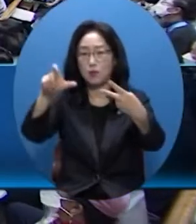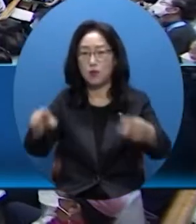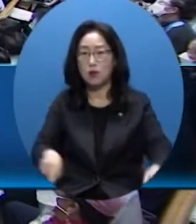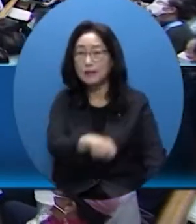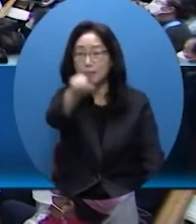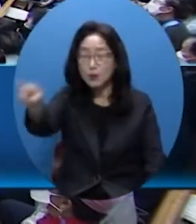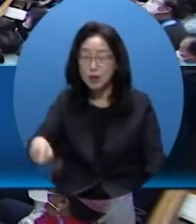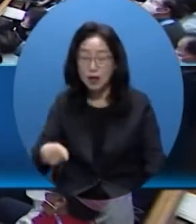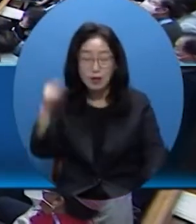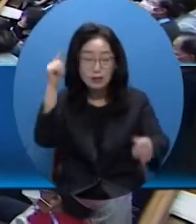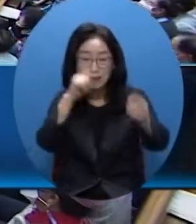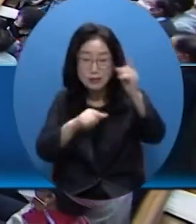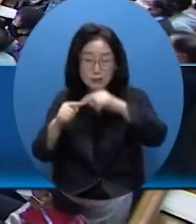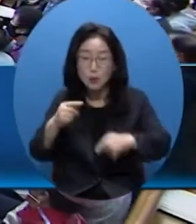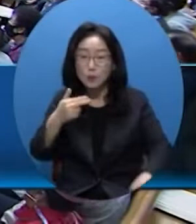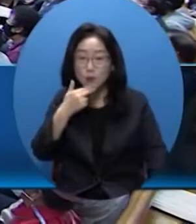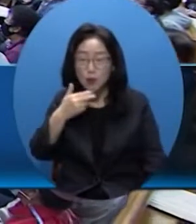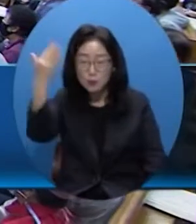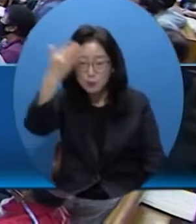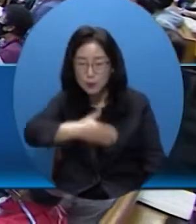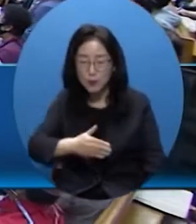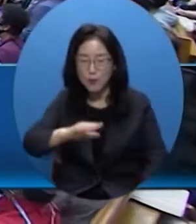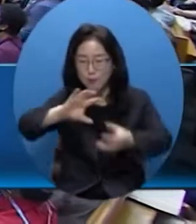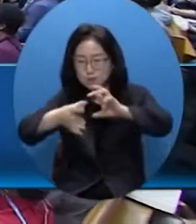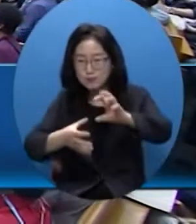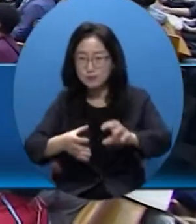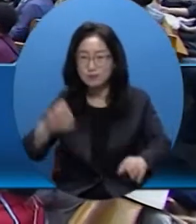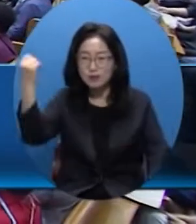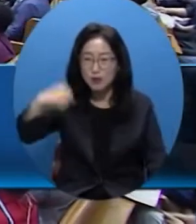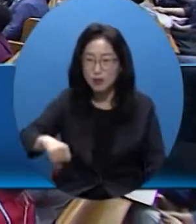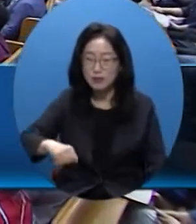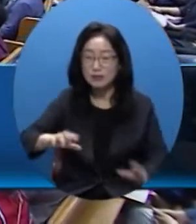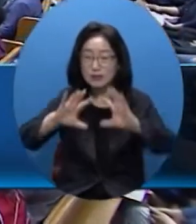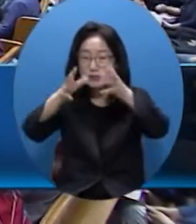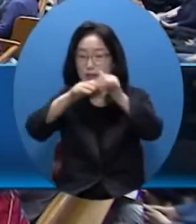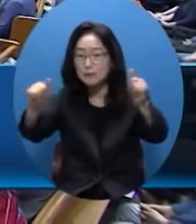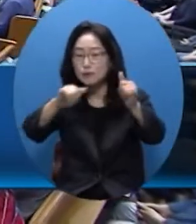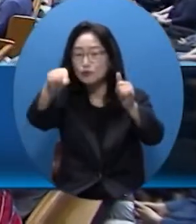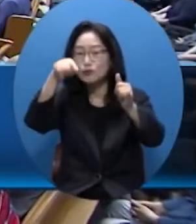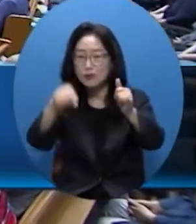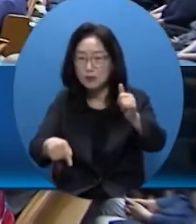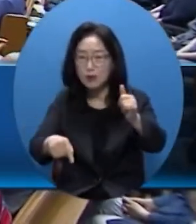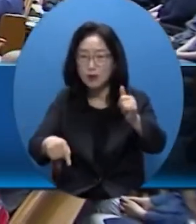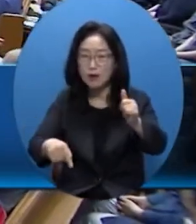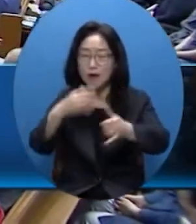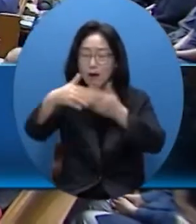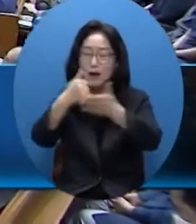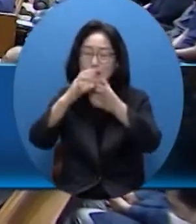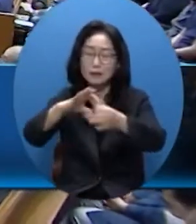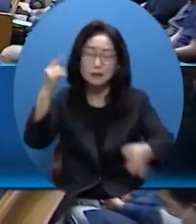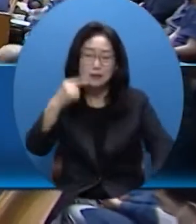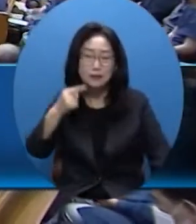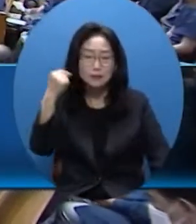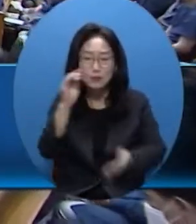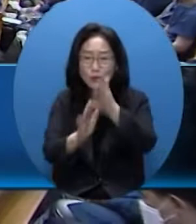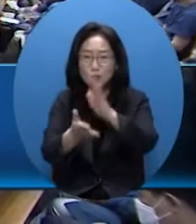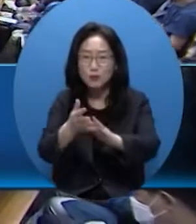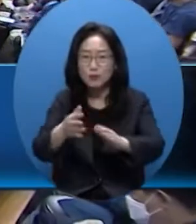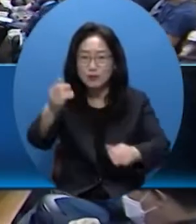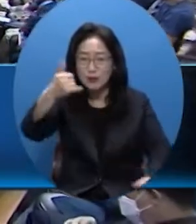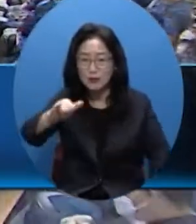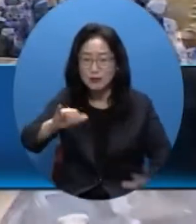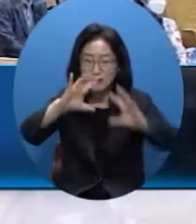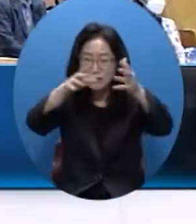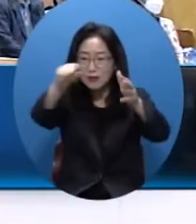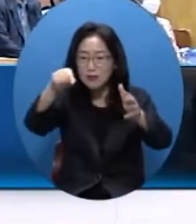흠이 없고 신전 하여 어우러지고 거스를 세대 가운데서 하나님의 흠 없는 자녀로 세상에서 그들 가운데 뒤뜰로